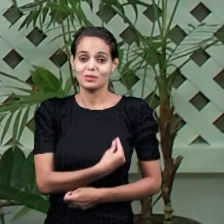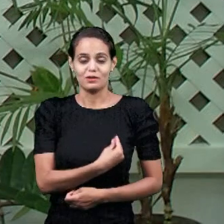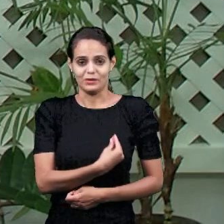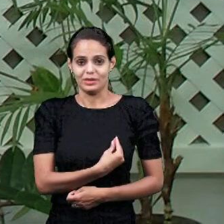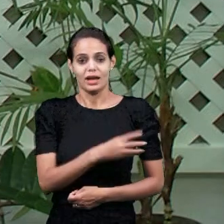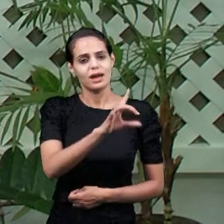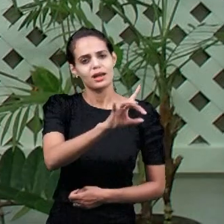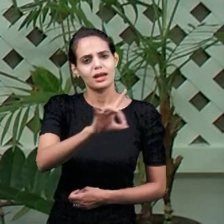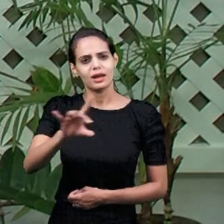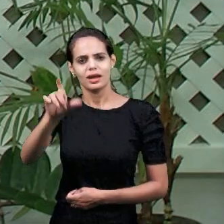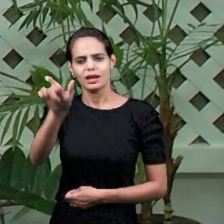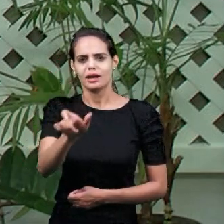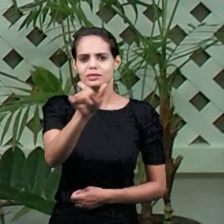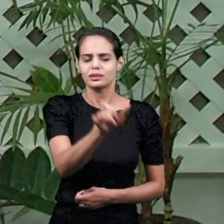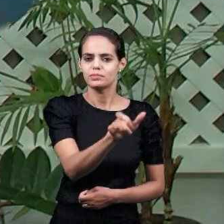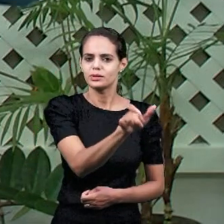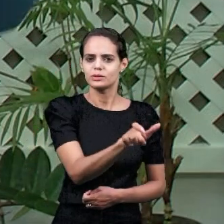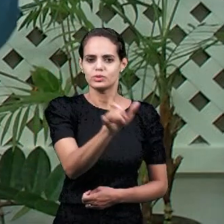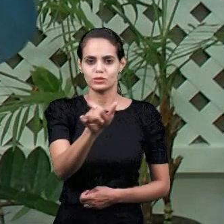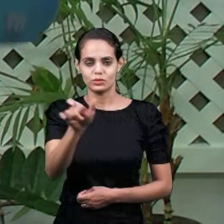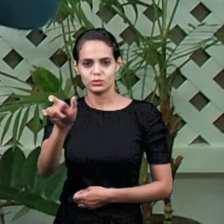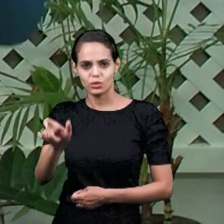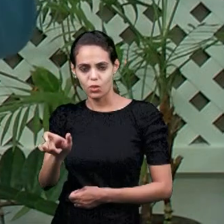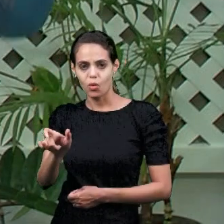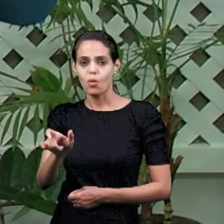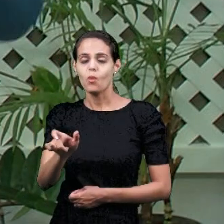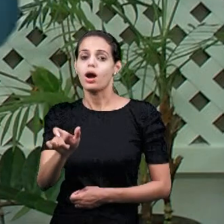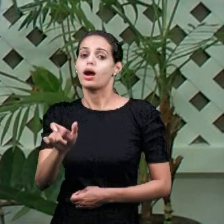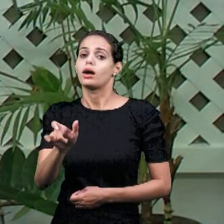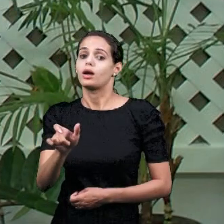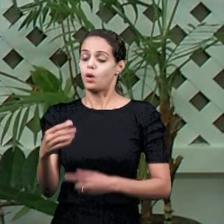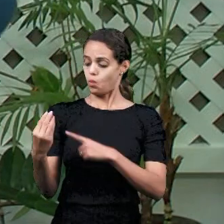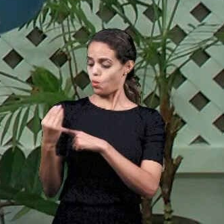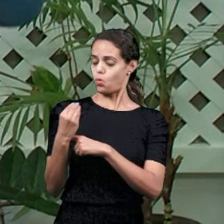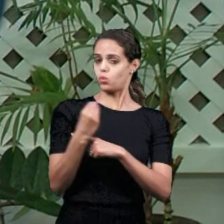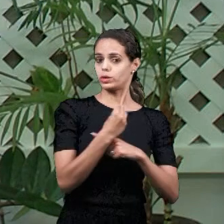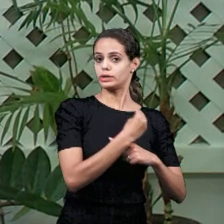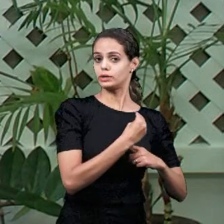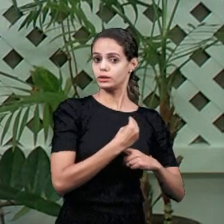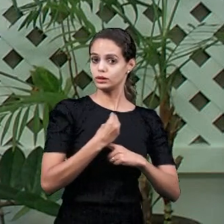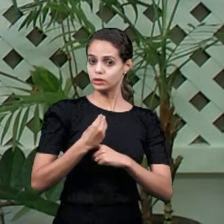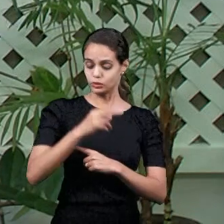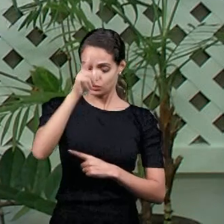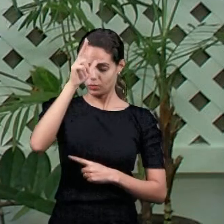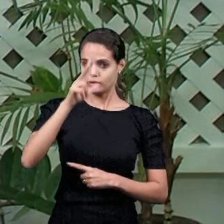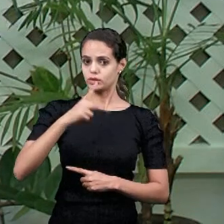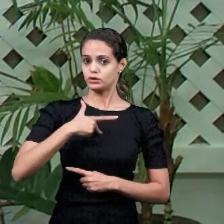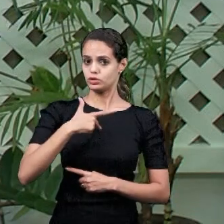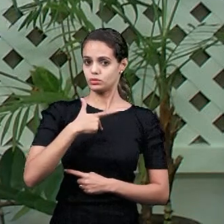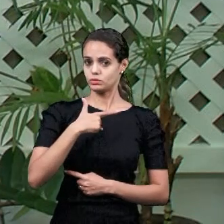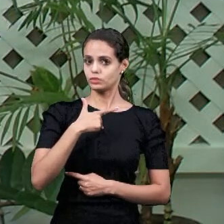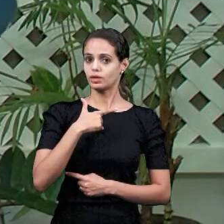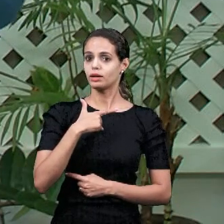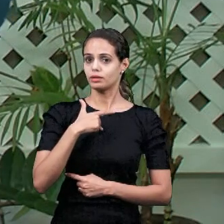prendre soin de sa santé. N'attendez pas quelqu'un d'autre. N'attendez pas